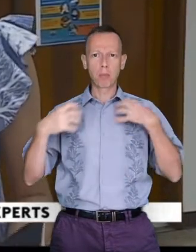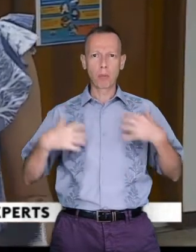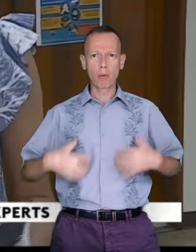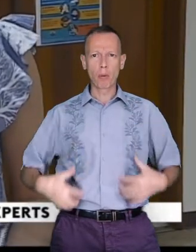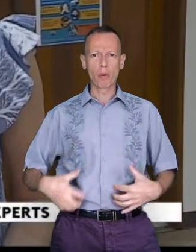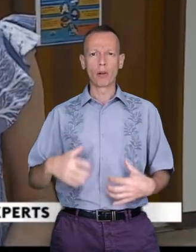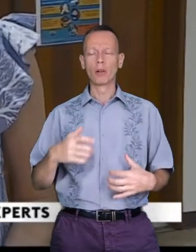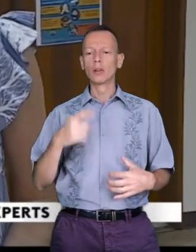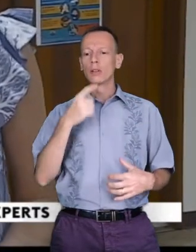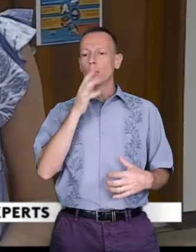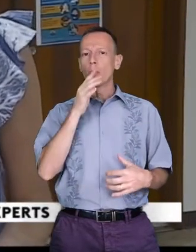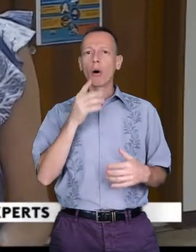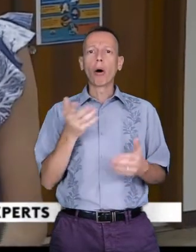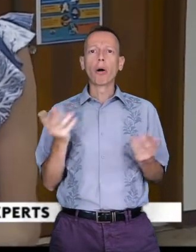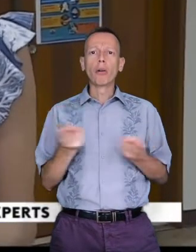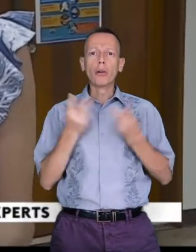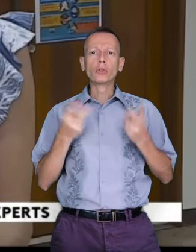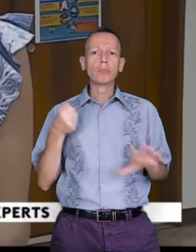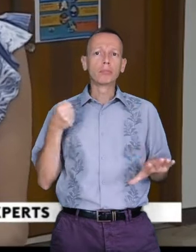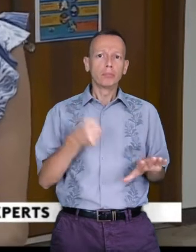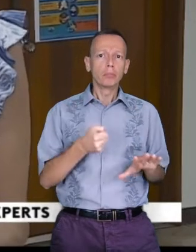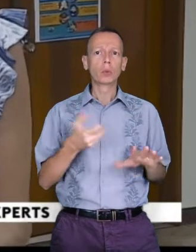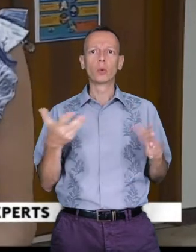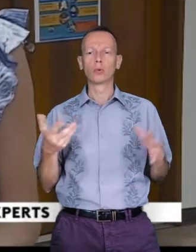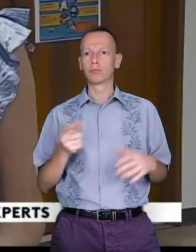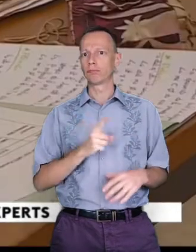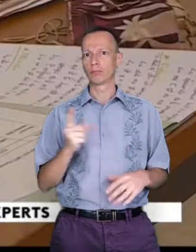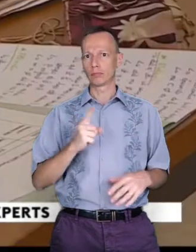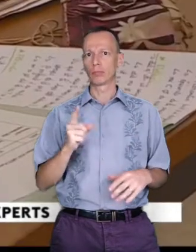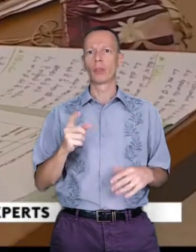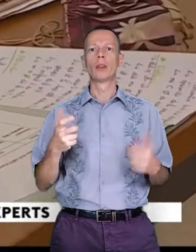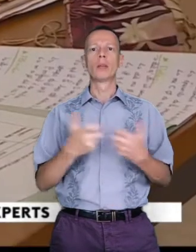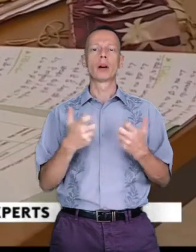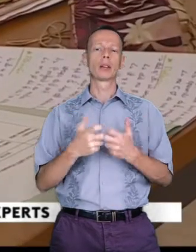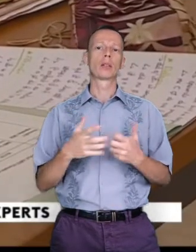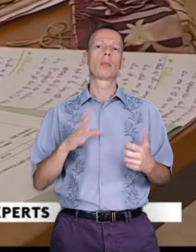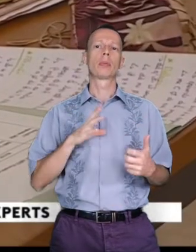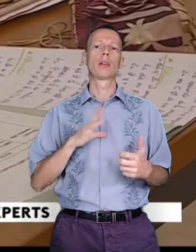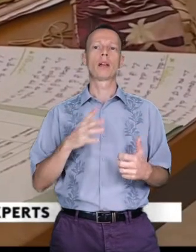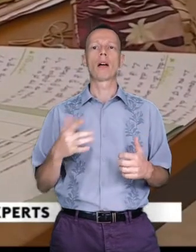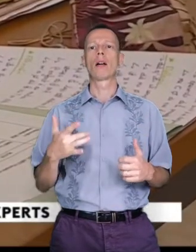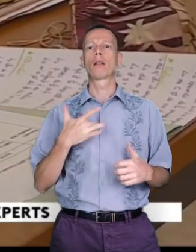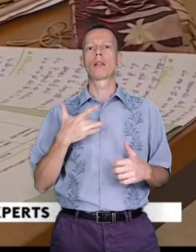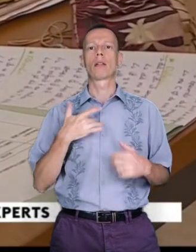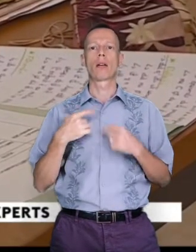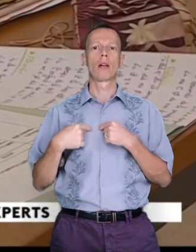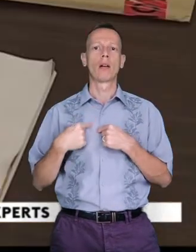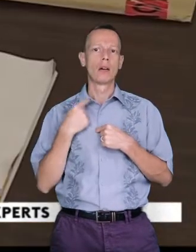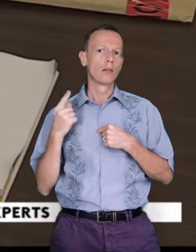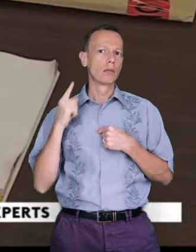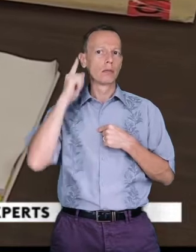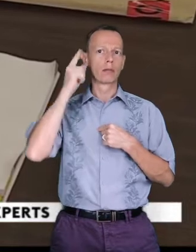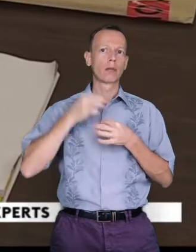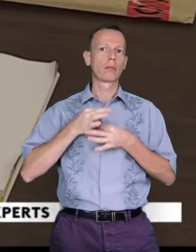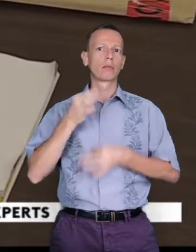compatible avec des coups reçus ni avec une chute d'une faible hauteur. Les veines-ponts qui amènent le sang au cerveau ont été